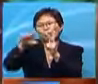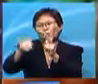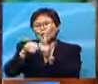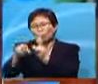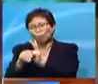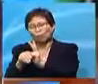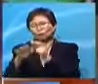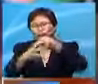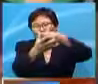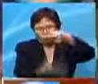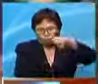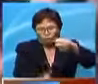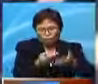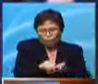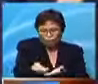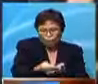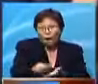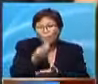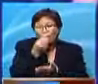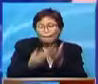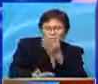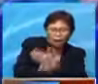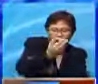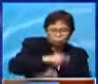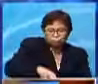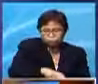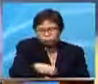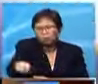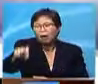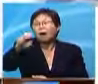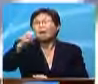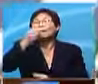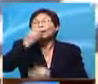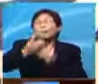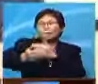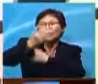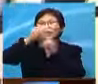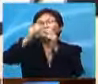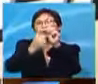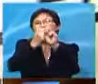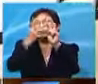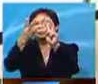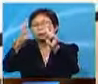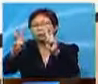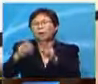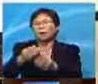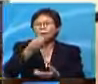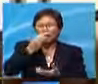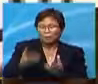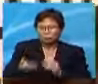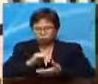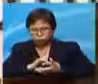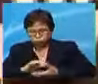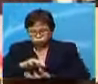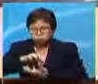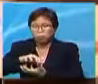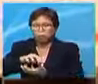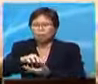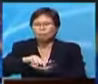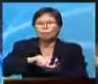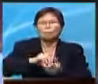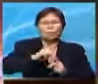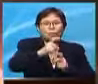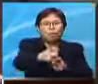mengumpul dana membeli makanan sahur menerusi jelajah sahur 2016 makanan yang siap dibungkus diedarkan